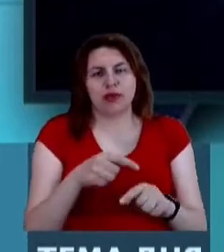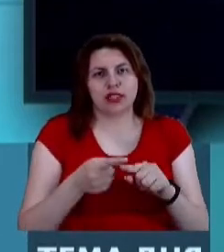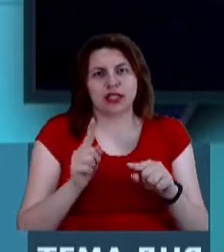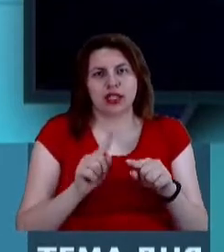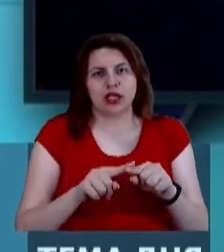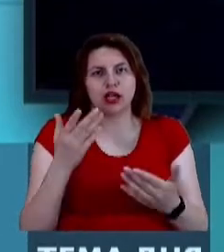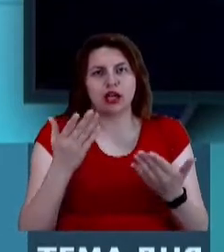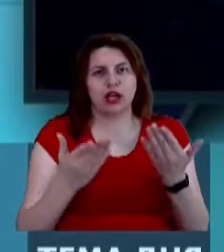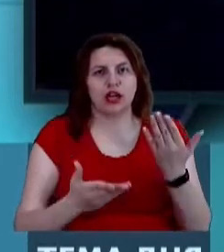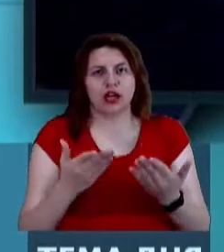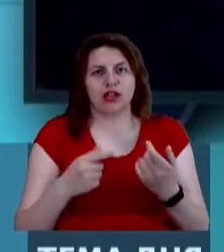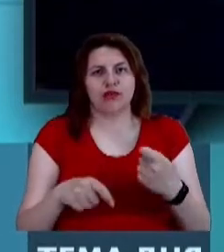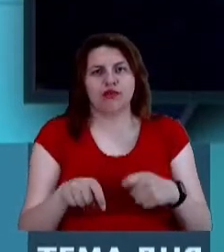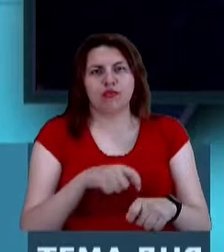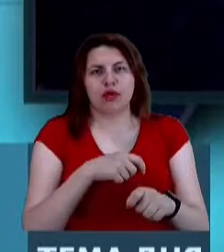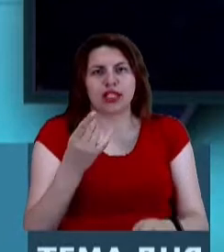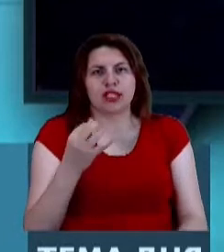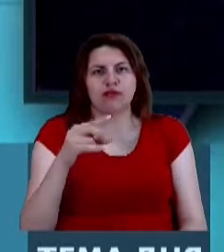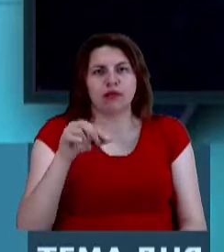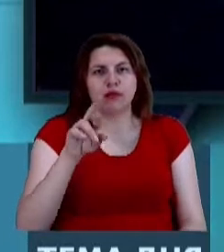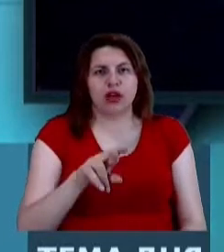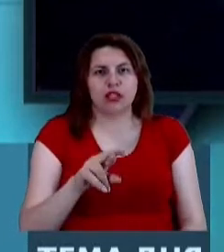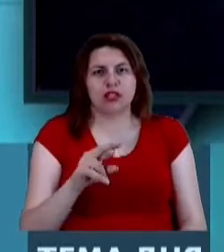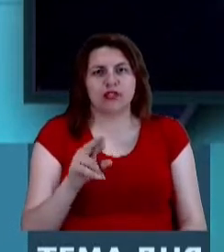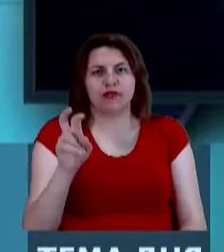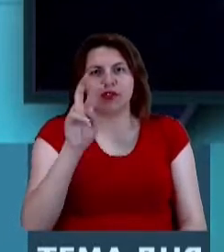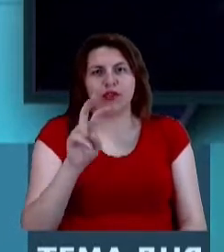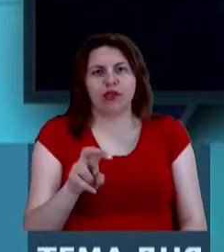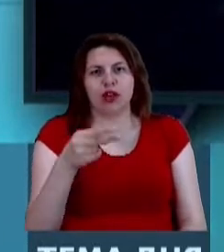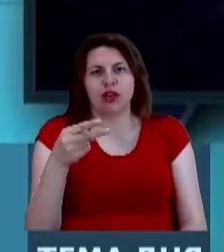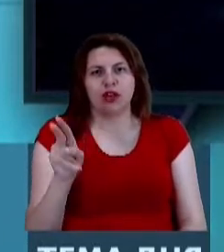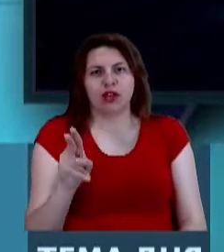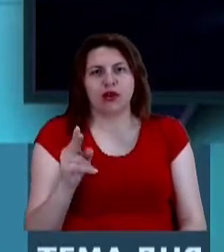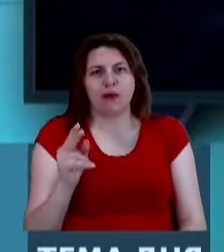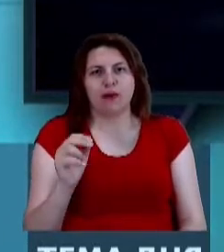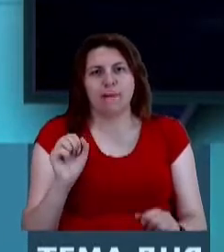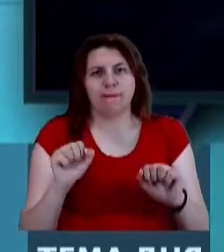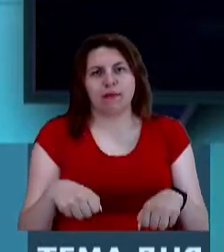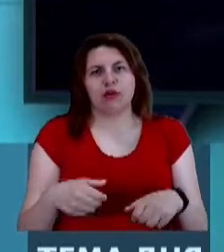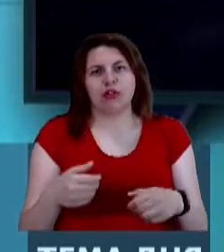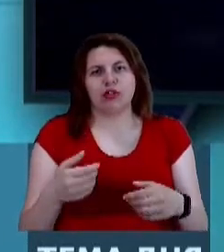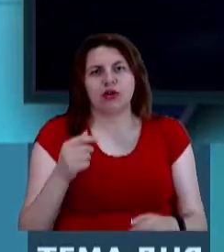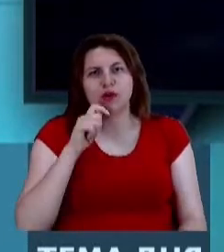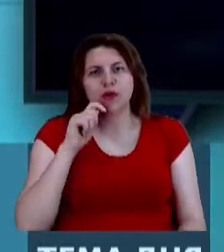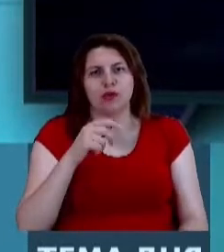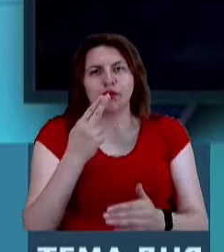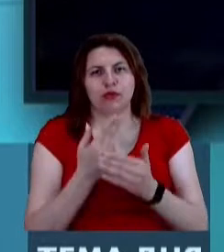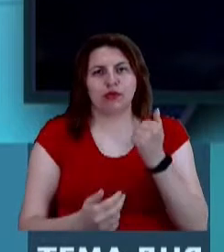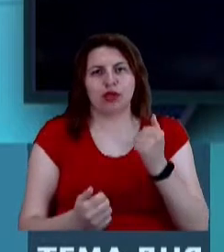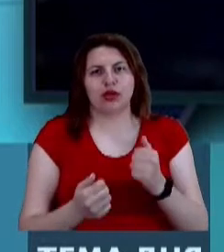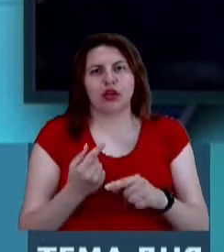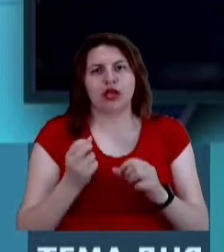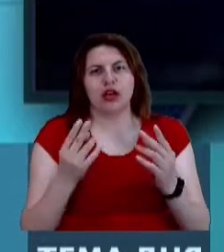вимірювати дезінформацію в доларах і євро, то, мабуть, звісно, Україна її зараз програє. Тому що, як сьогодні